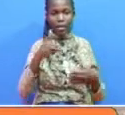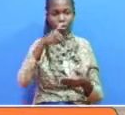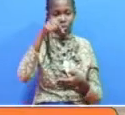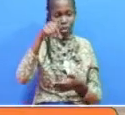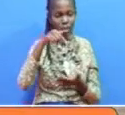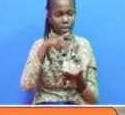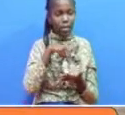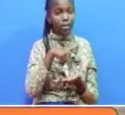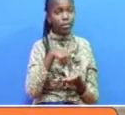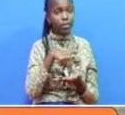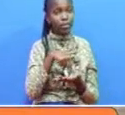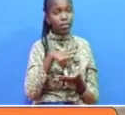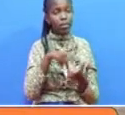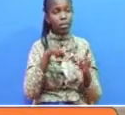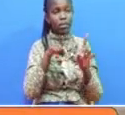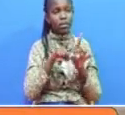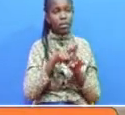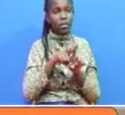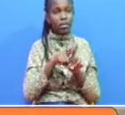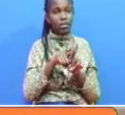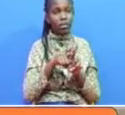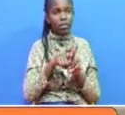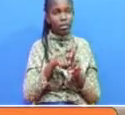today and offer my